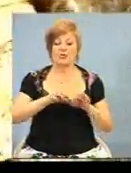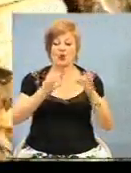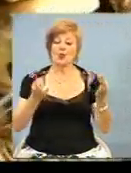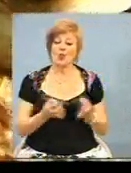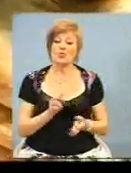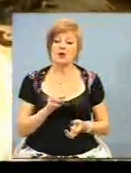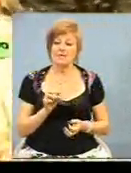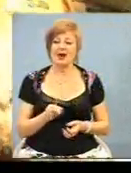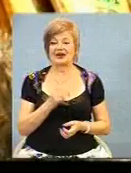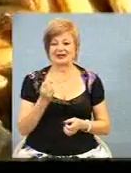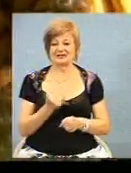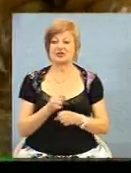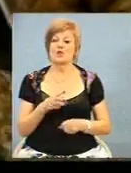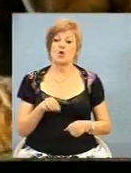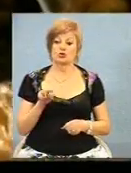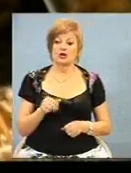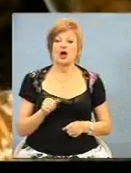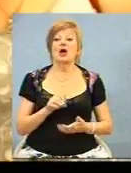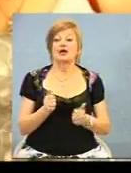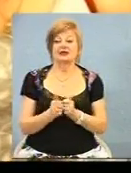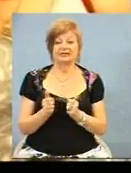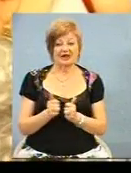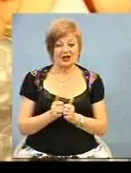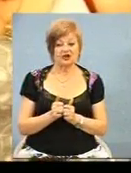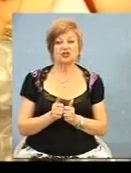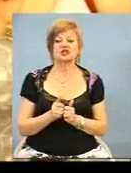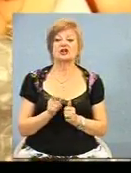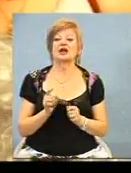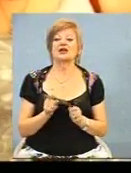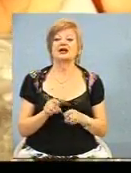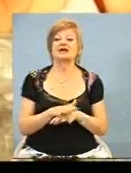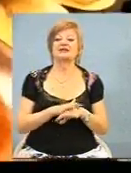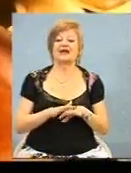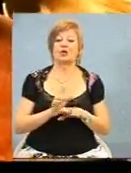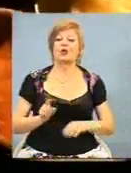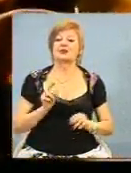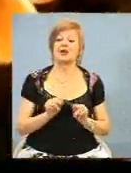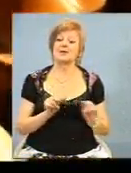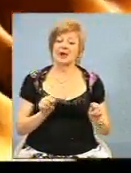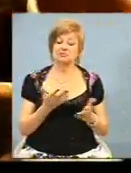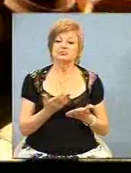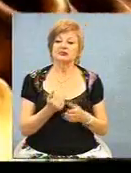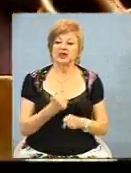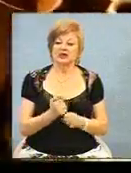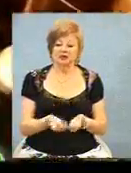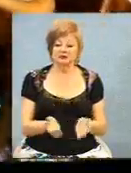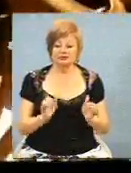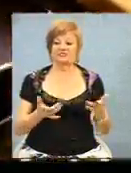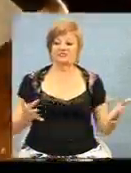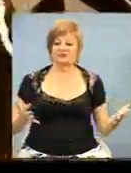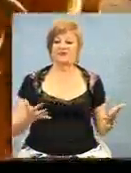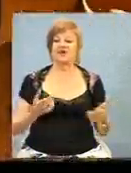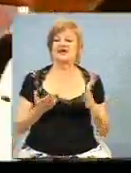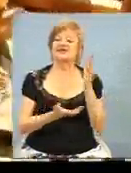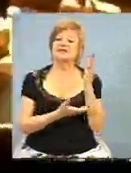маком, здобу тощо. Поруч розгорнуло свою діяльність і містечко народних майстрів. Для гостей свята підготували вироби